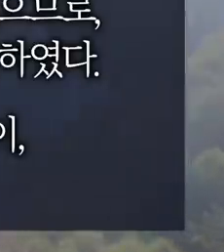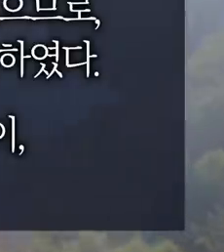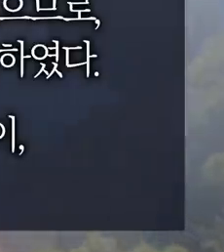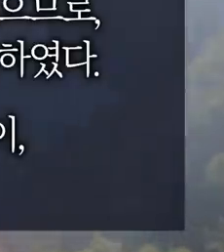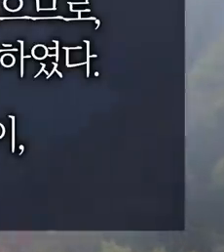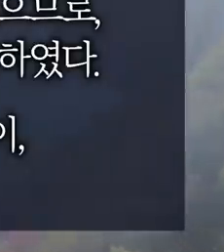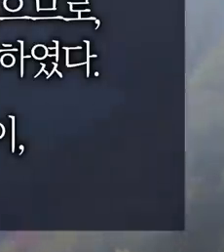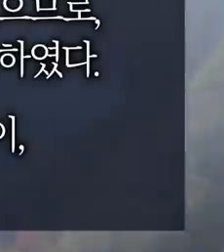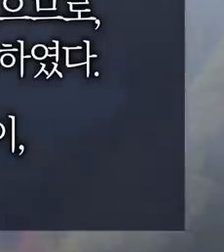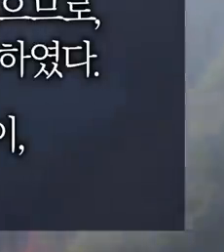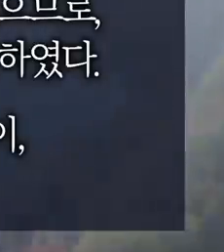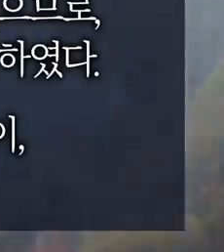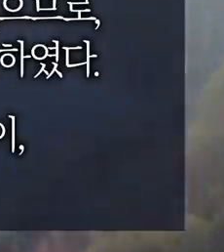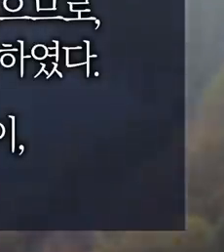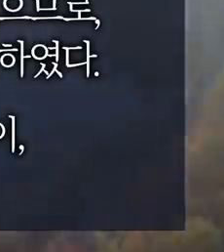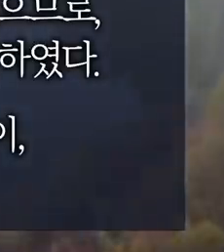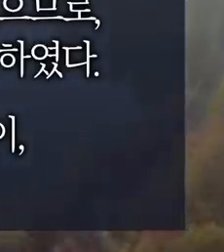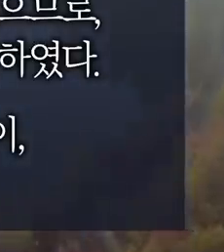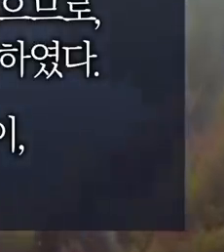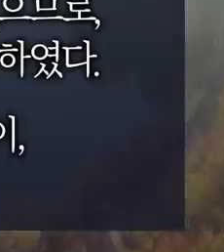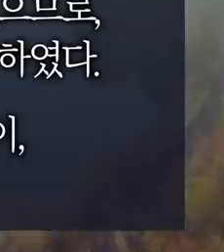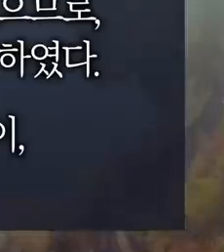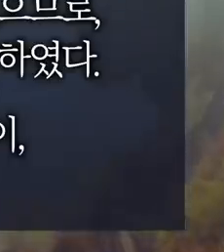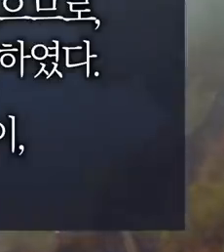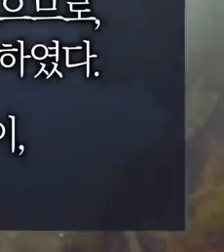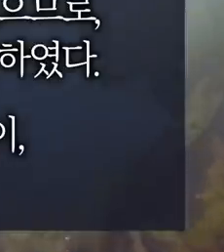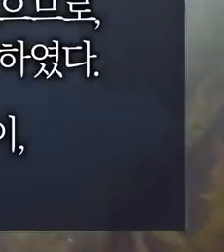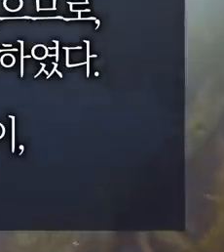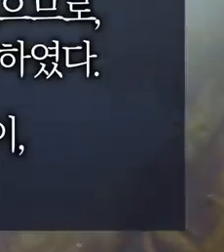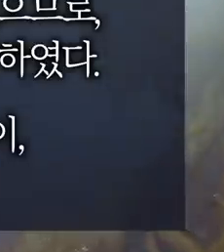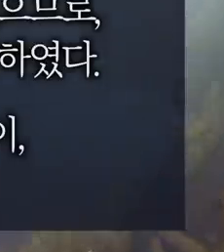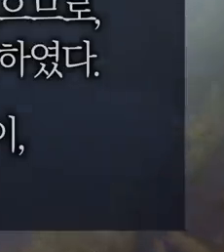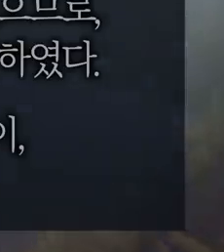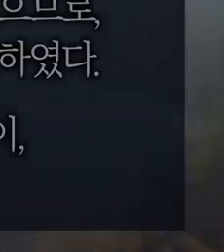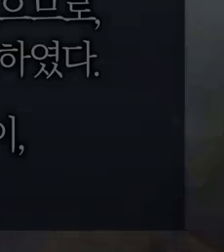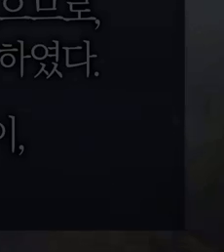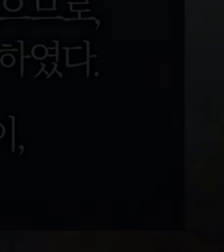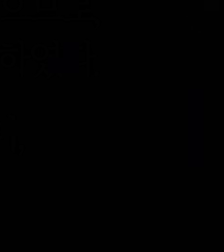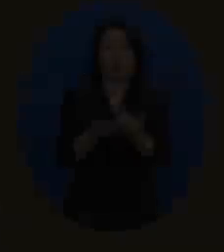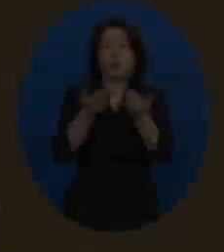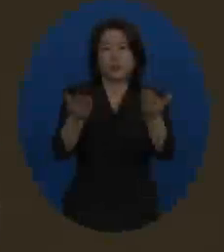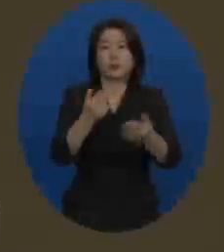다 이루어졌다. 아멘. 하나님의 말씀입니다.